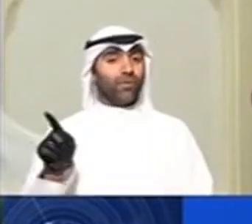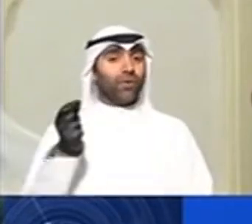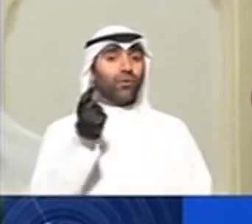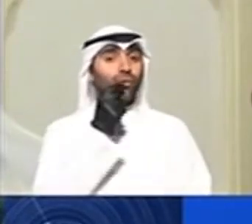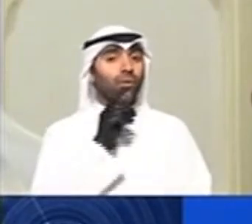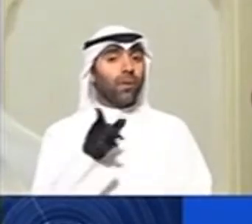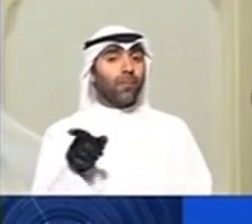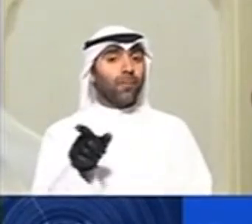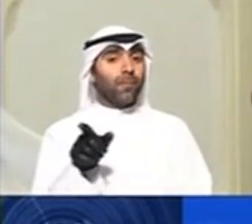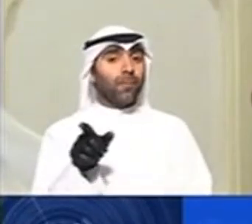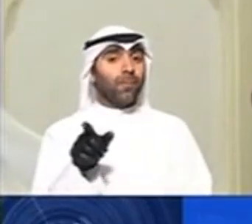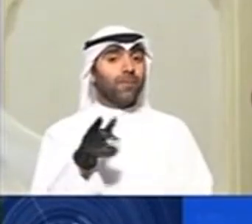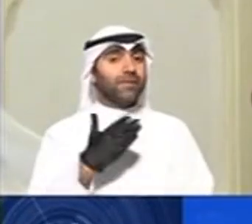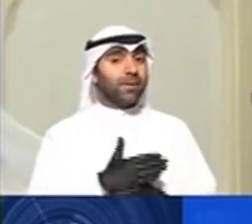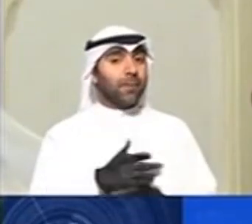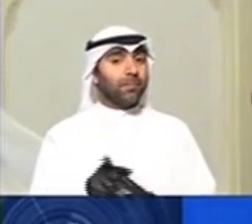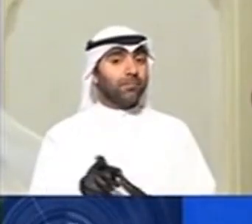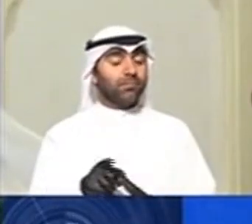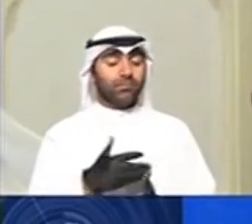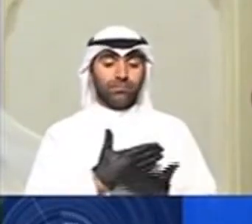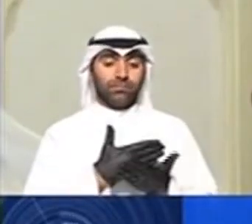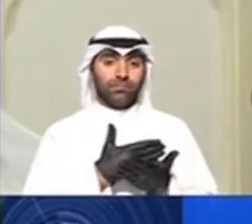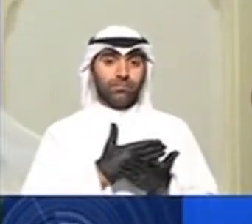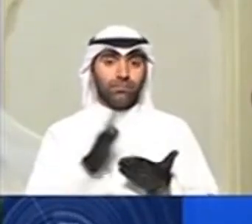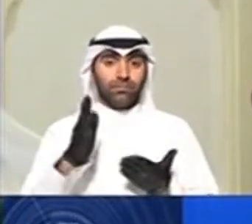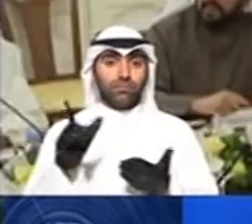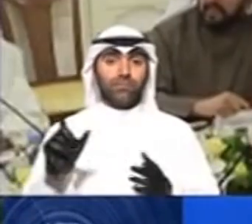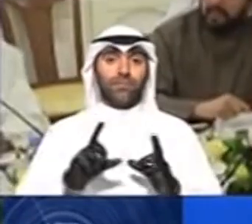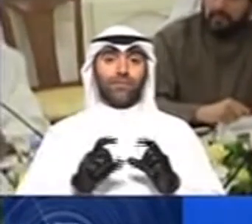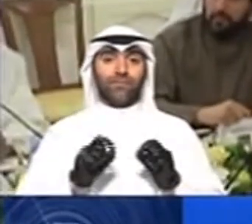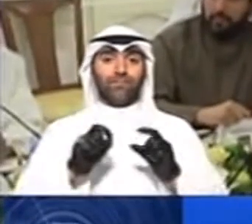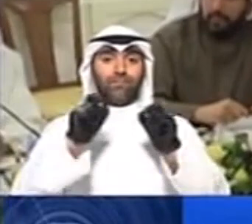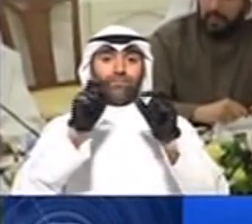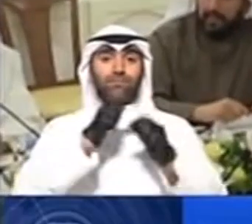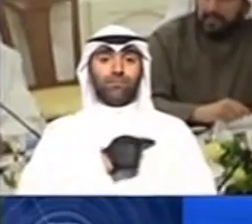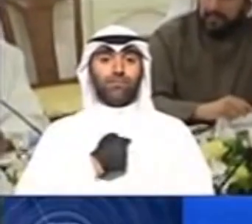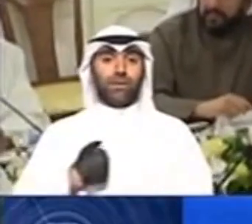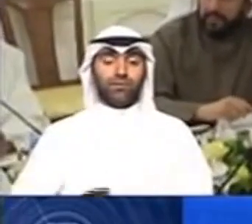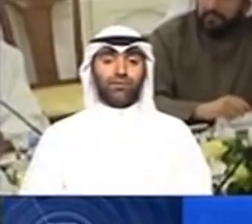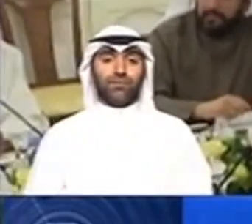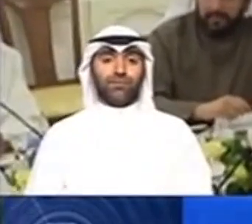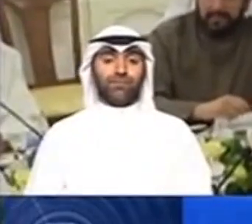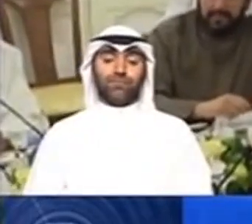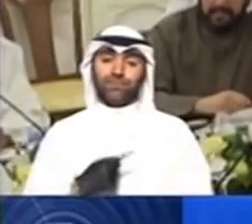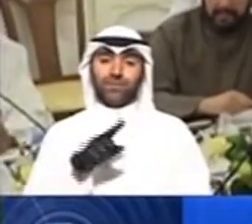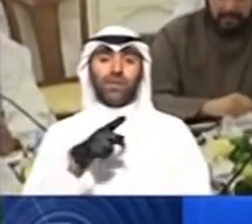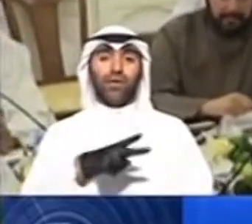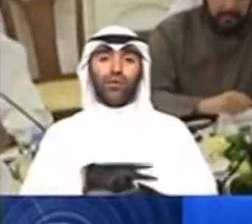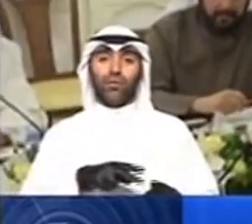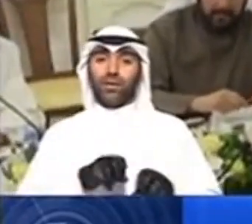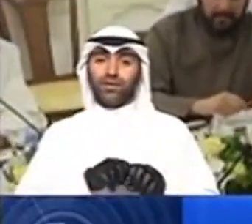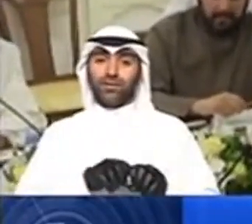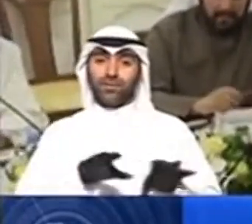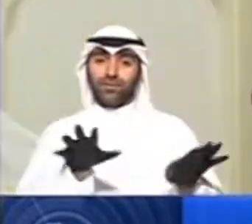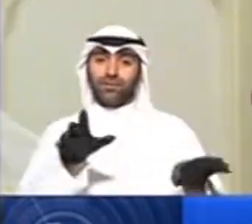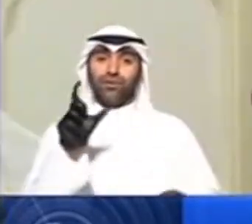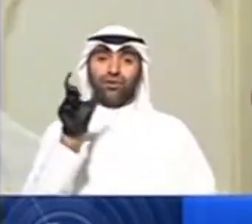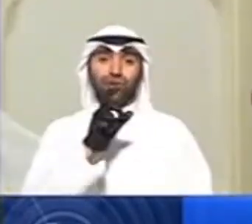متوفره بالكويت طال عمرك من بدايه شهر واحد قبل ظهور الحالات في الكويت، وكنا في استعداد لها.